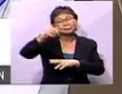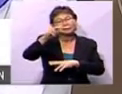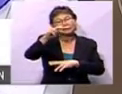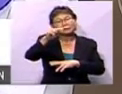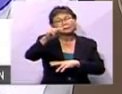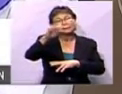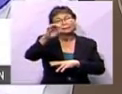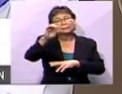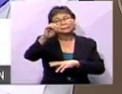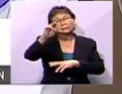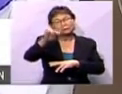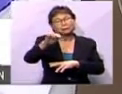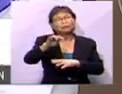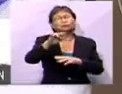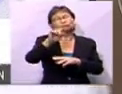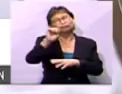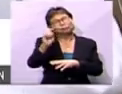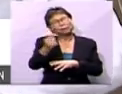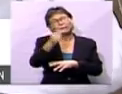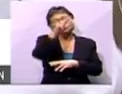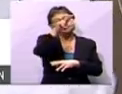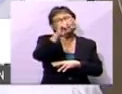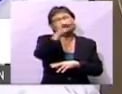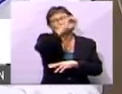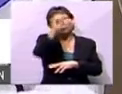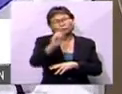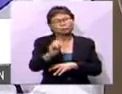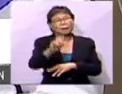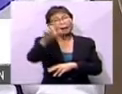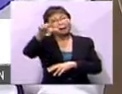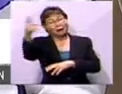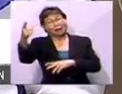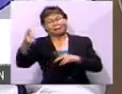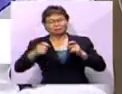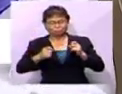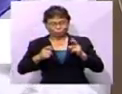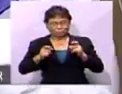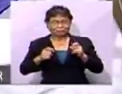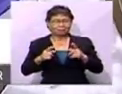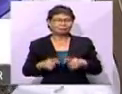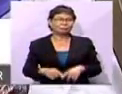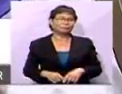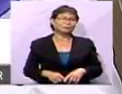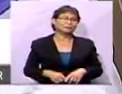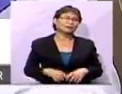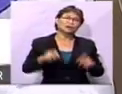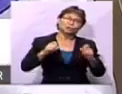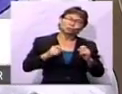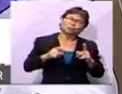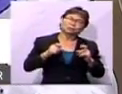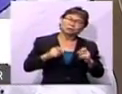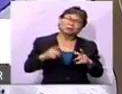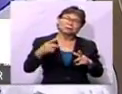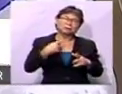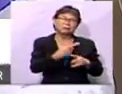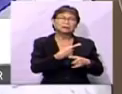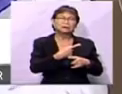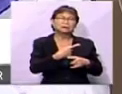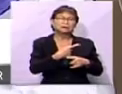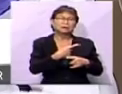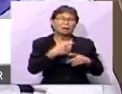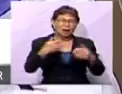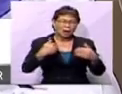7% sahaja. Okey, sektor yang lain adalah sektor swasta. Okey, sektor swasta ni kita hanya